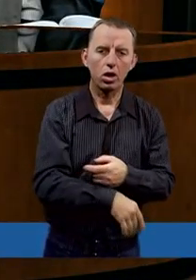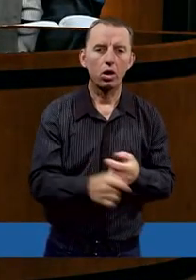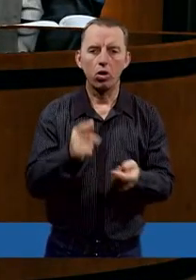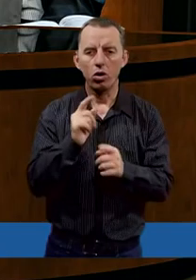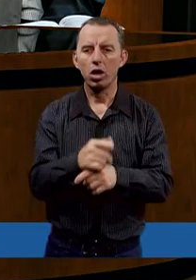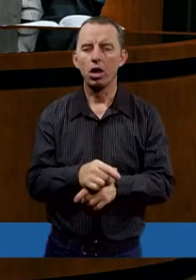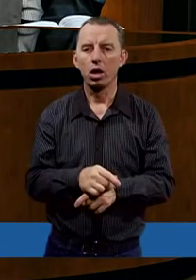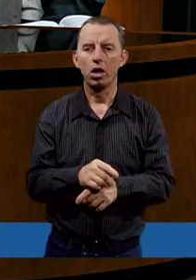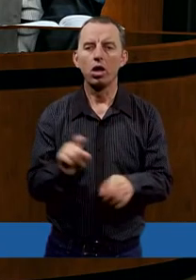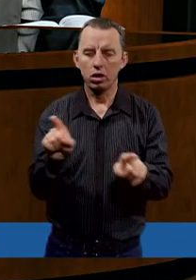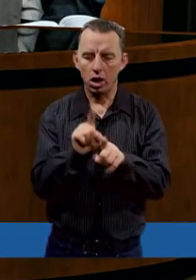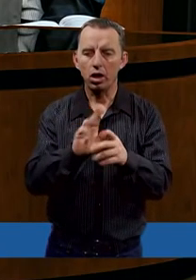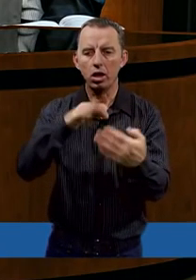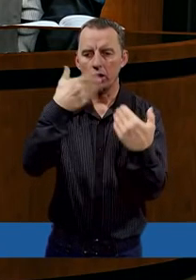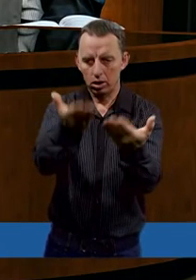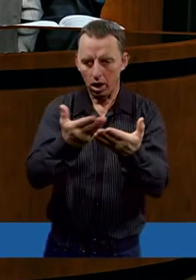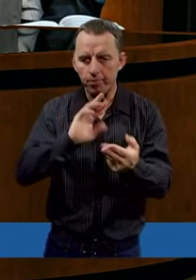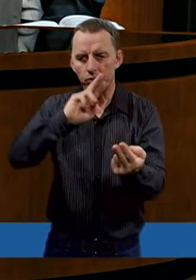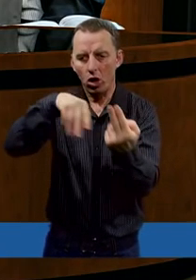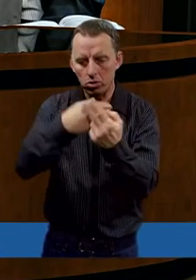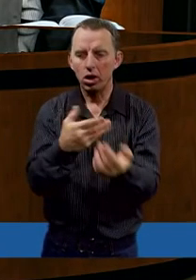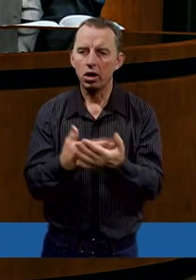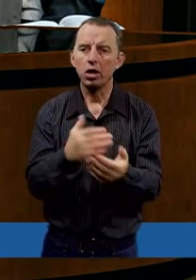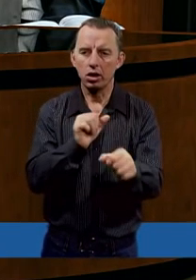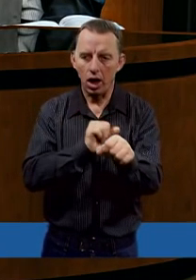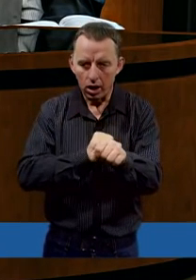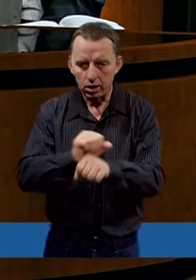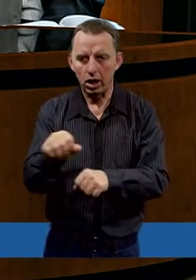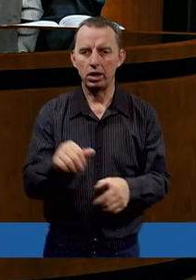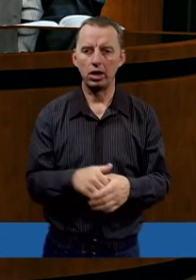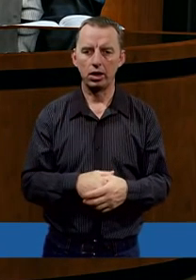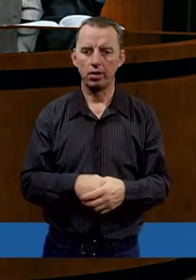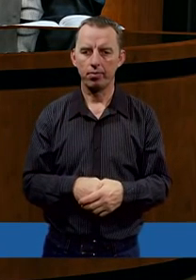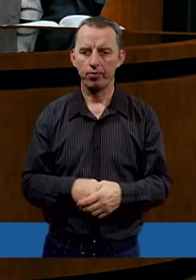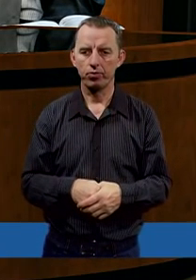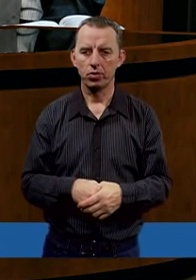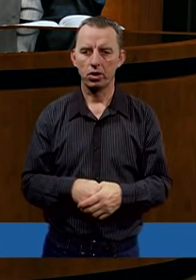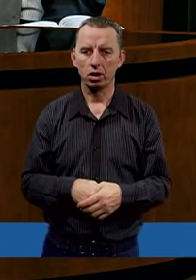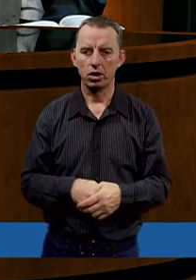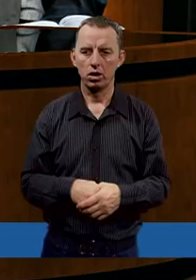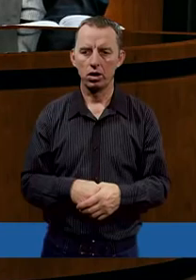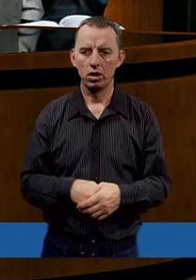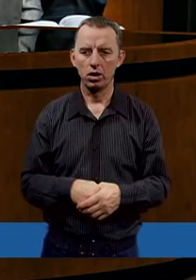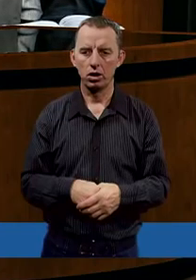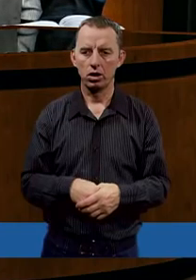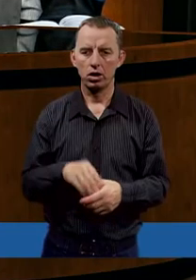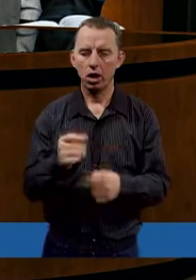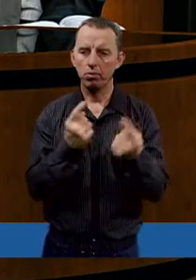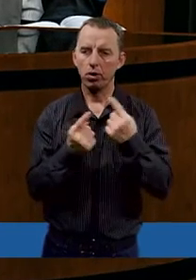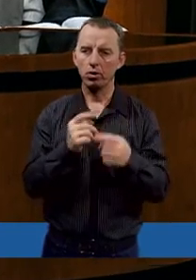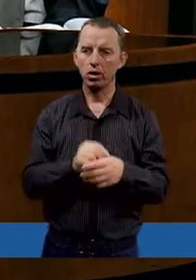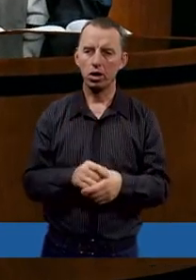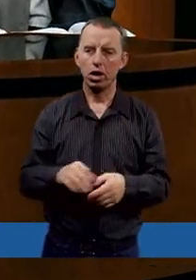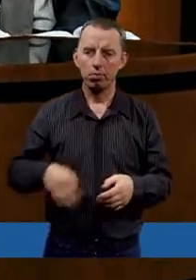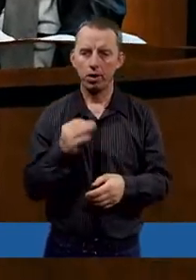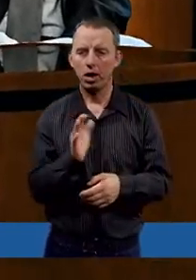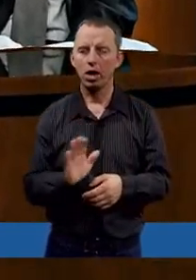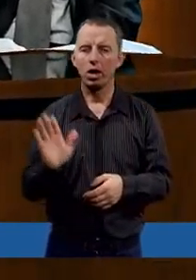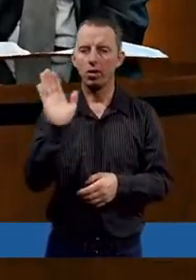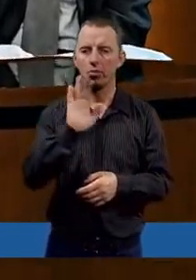ulgę, ale też odpowiedzieć, tak? Dlaczego tak właśnie w moim życiu jest? Mhm. Też mam taką myśl, że Pan